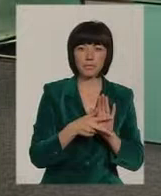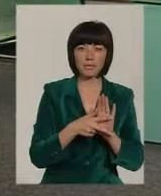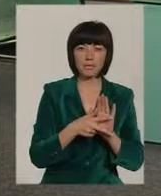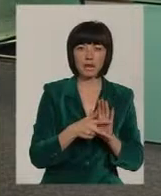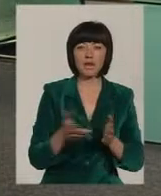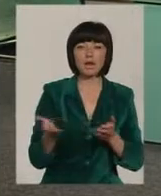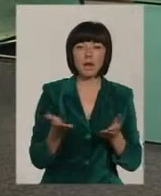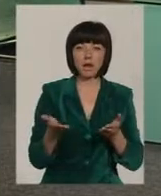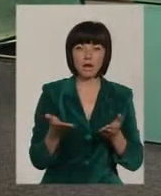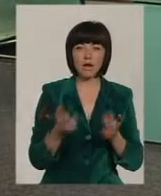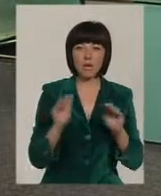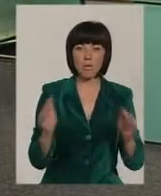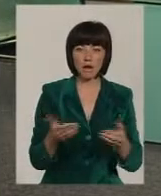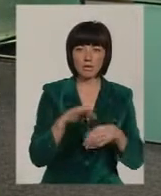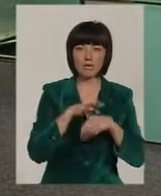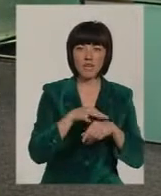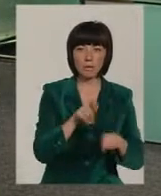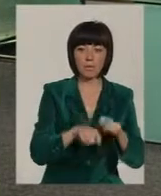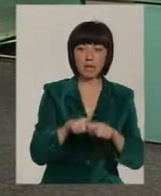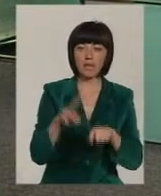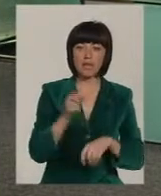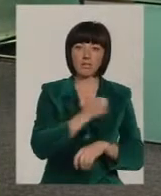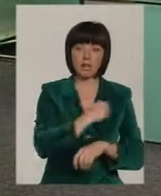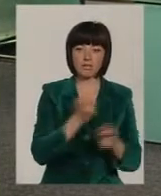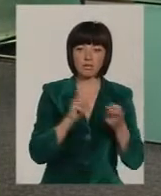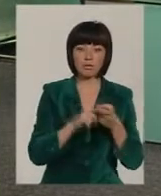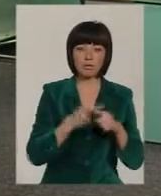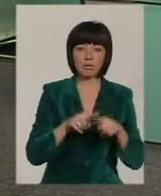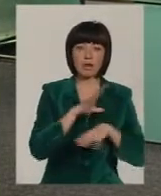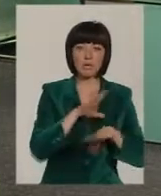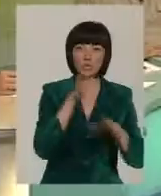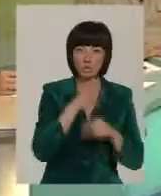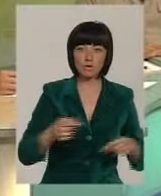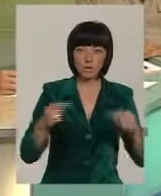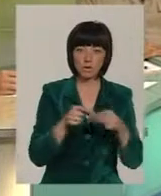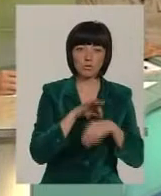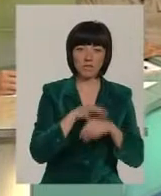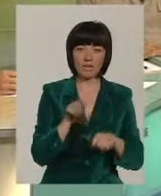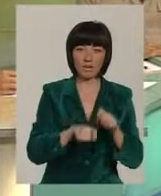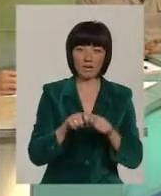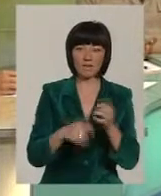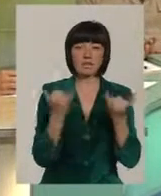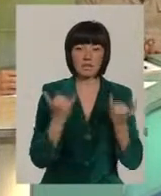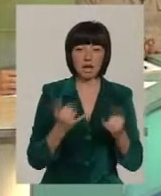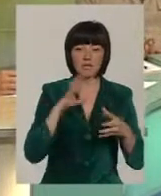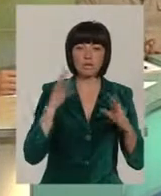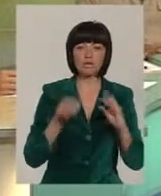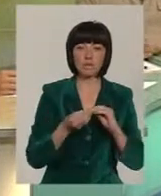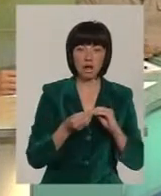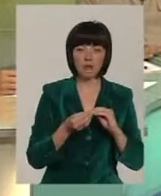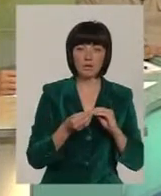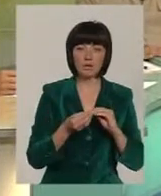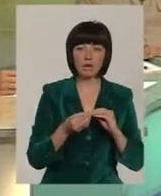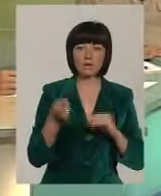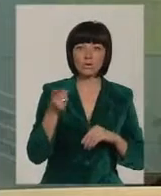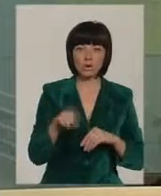28.12.2014 року, який обмежує проведення перевірок. І, на жаль, в зв'язку з цим не було своєчасно проведено перевірок. Тому зараз в результаті того, що